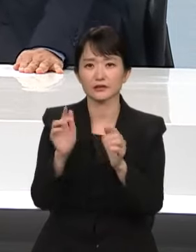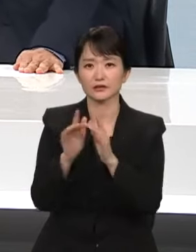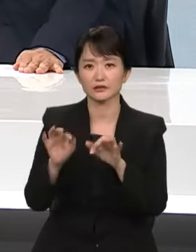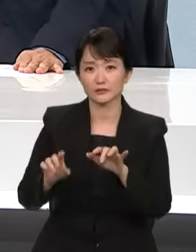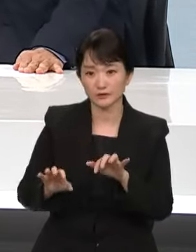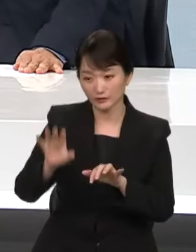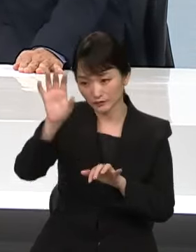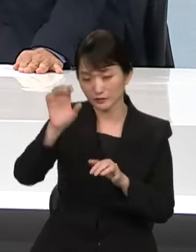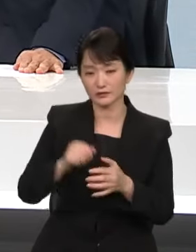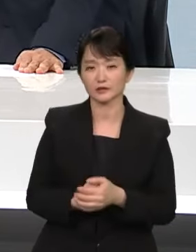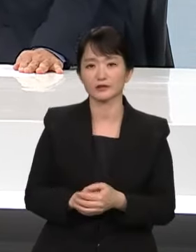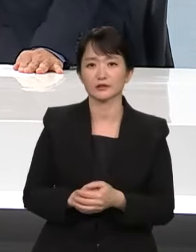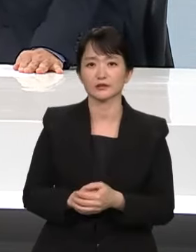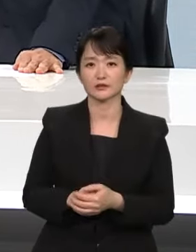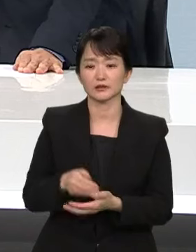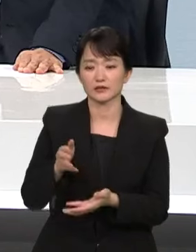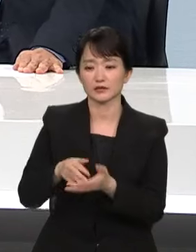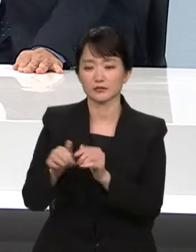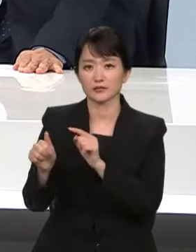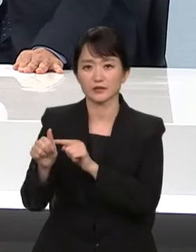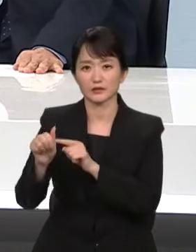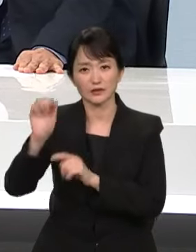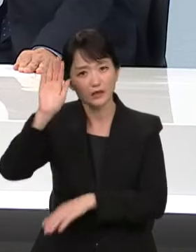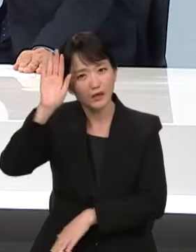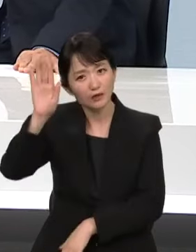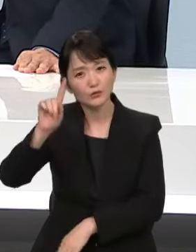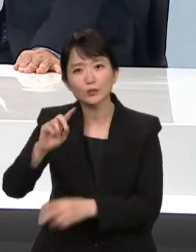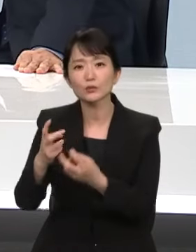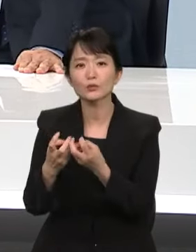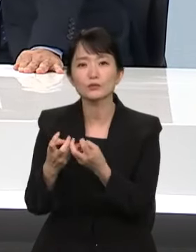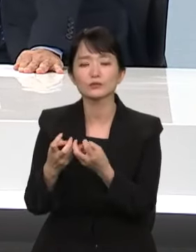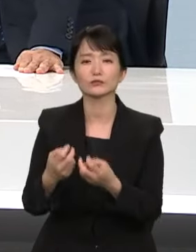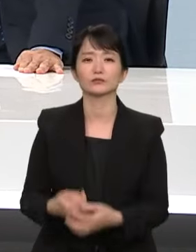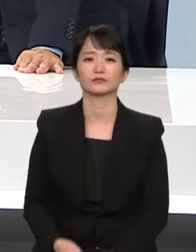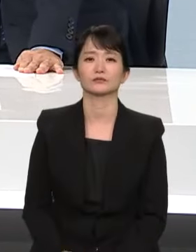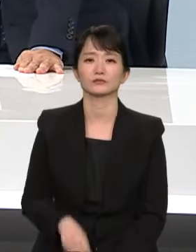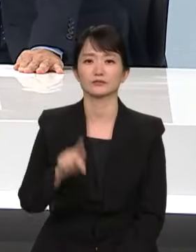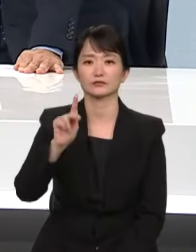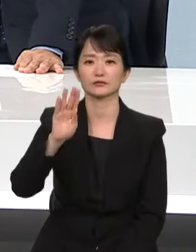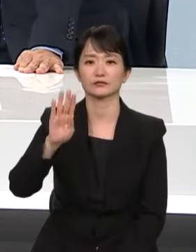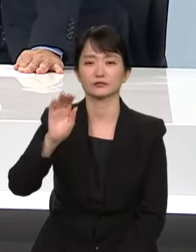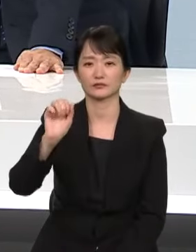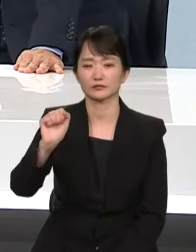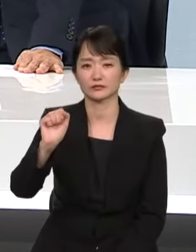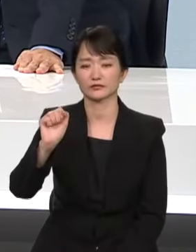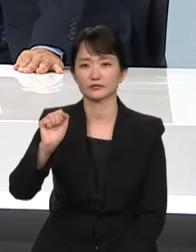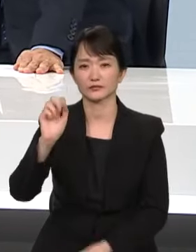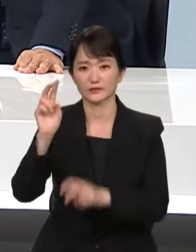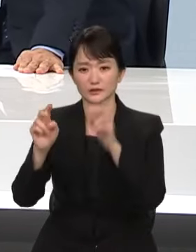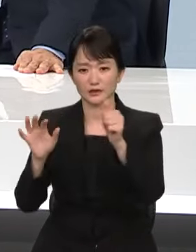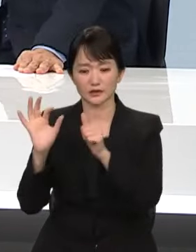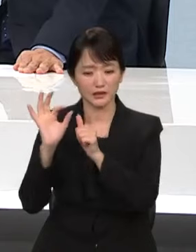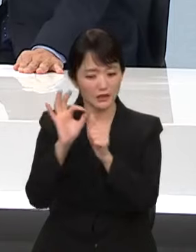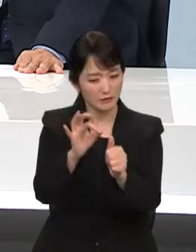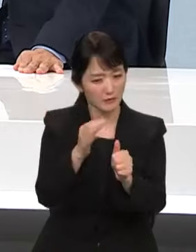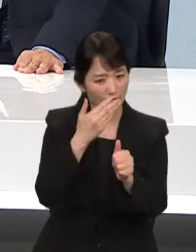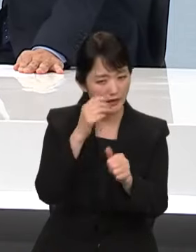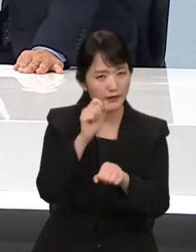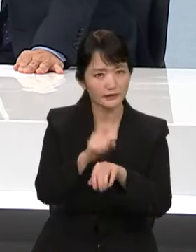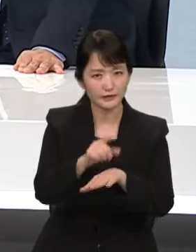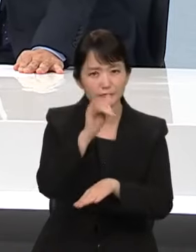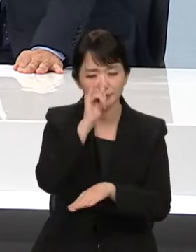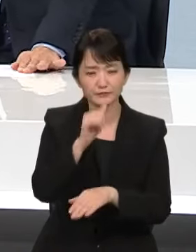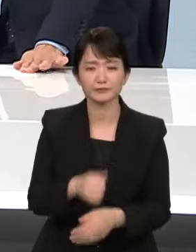온라인에서는 대담을 진행했던 앵커 향후 진로에 대해서 3번 보시면 KBS 사장 임명 가능성 있다. 이미 이런 예측도 나오기도